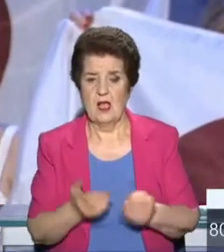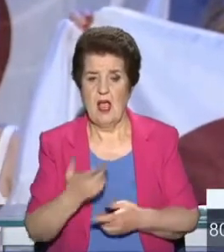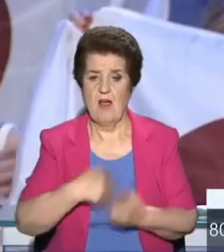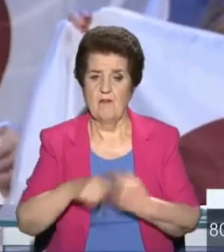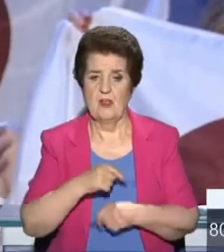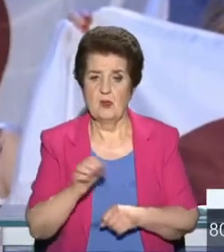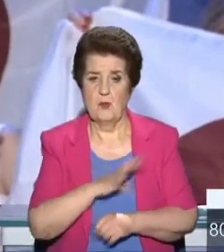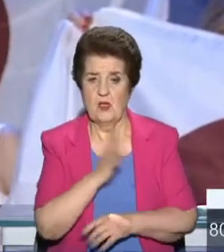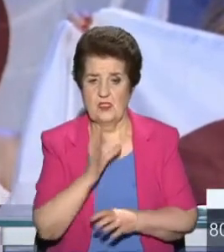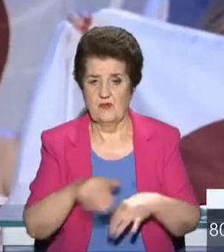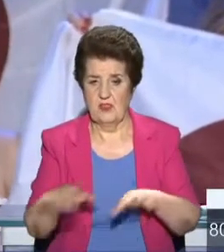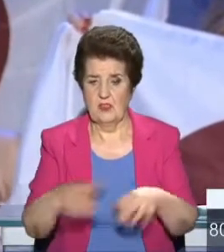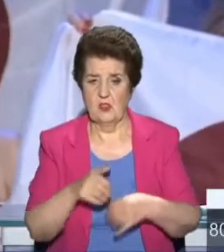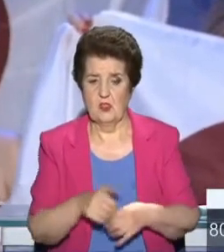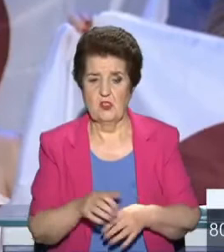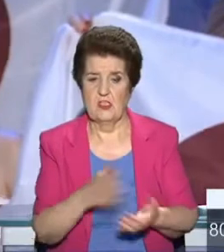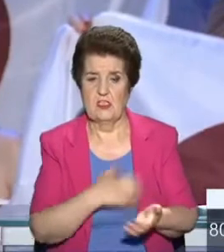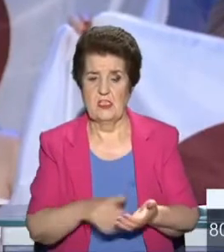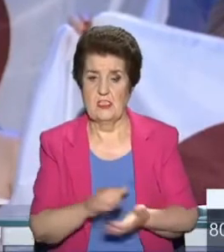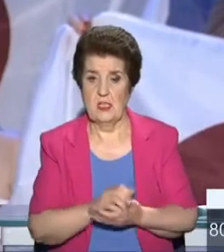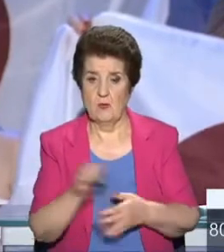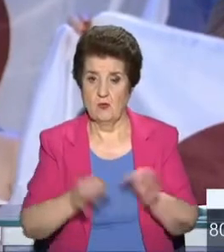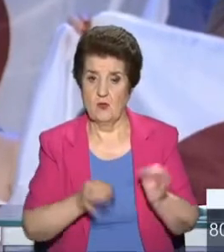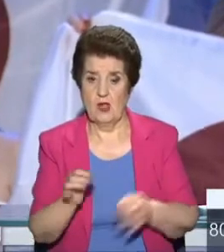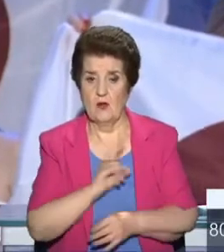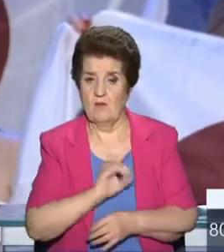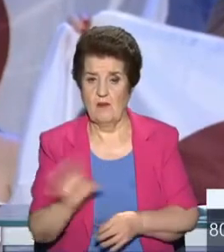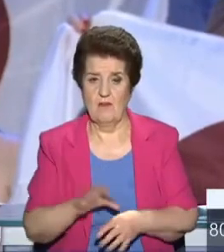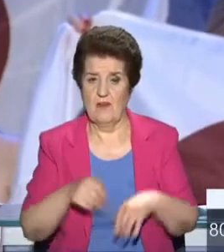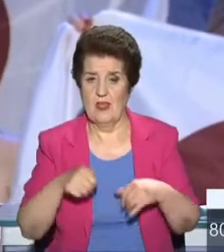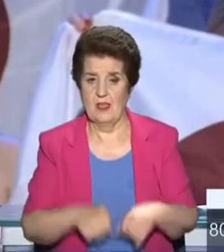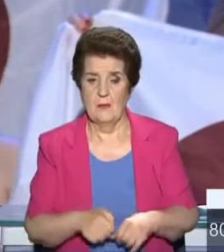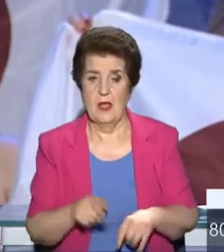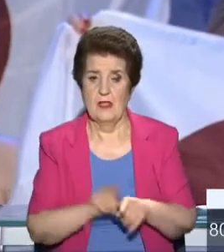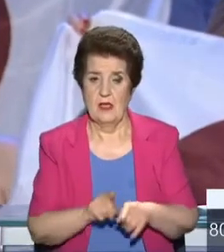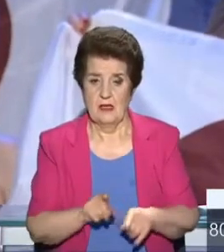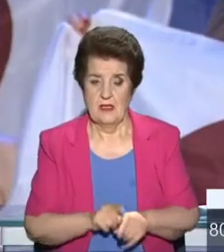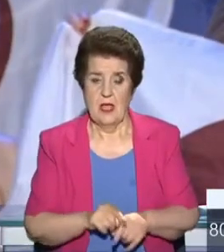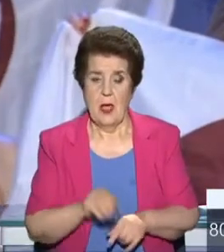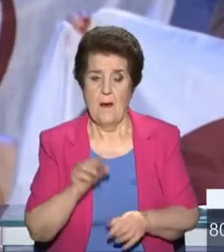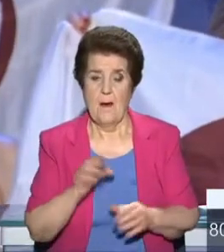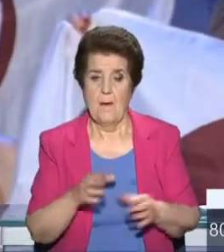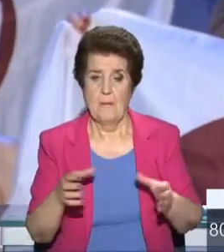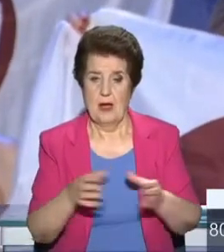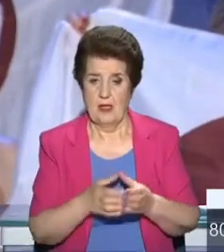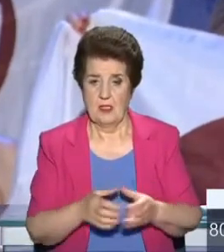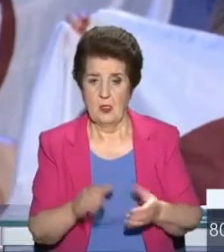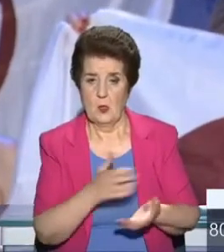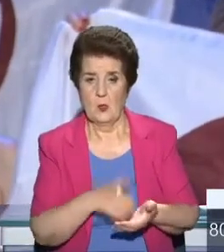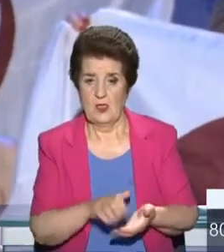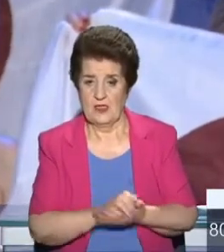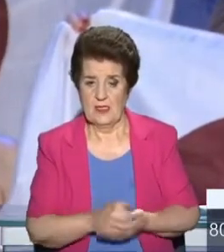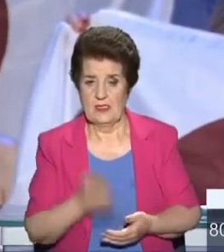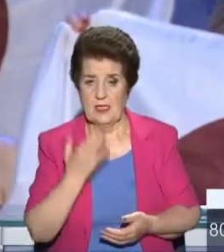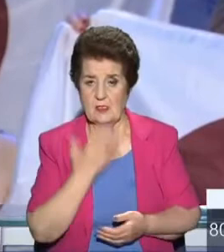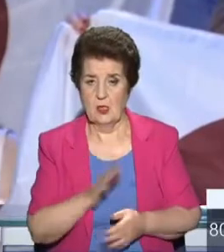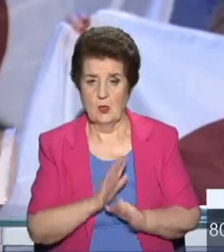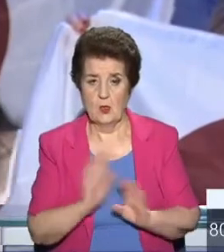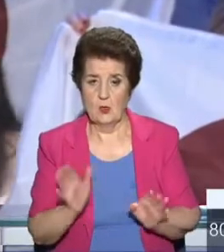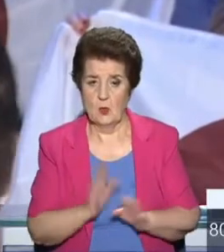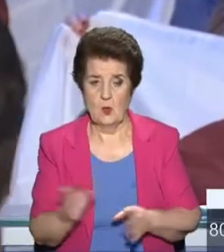și sistemul judiciar nu vă va face dreptate Iată De ce Partidul unității naționale pledează nu doar pentru